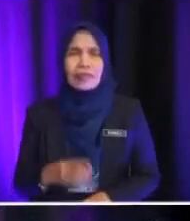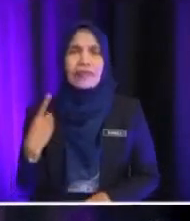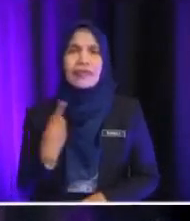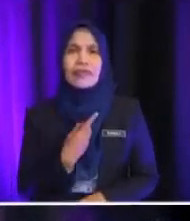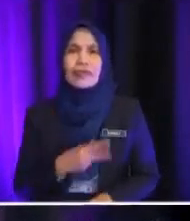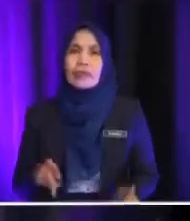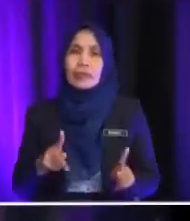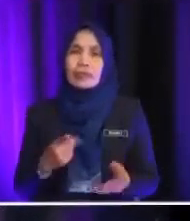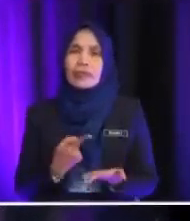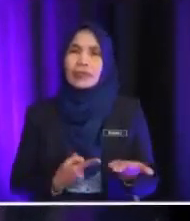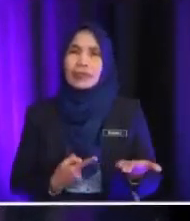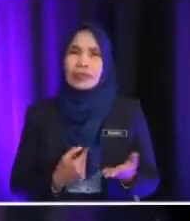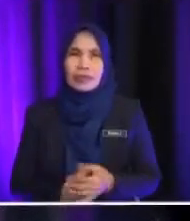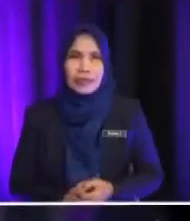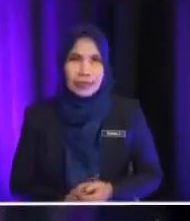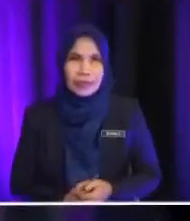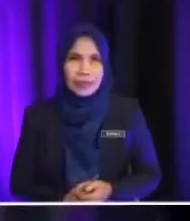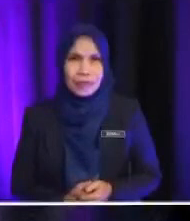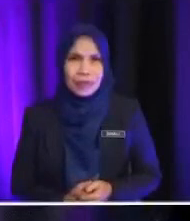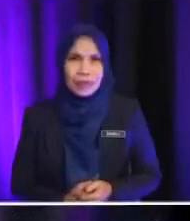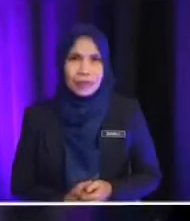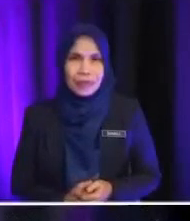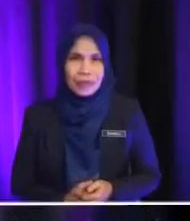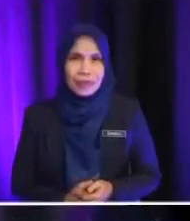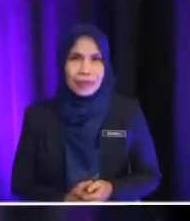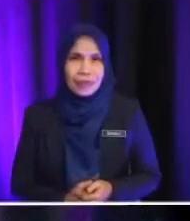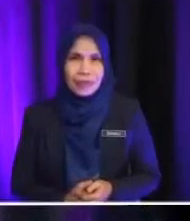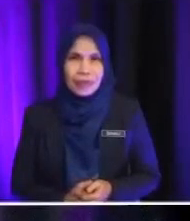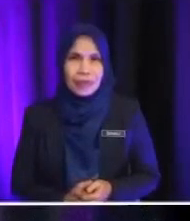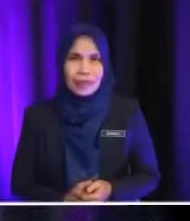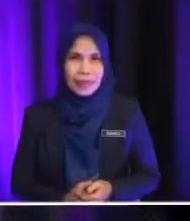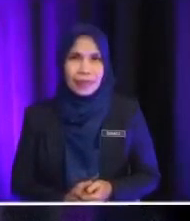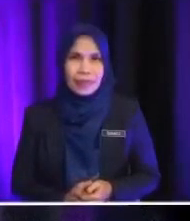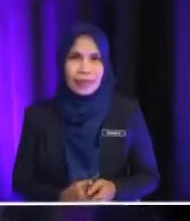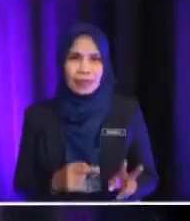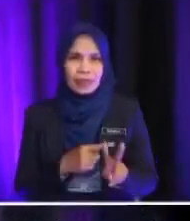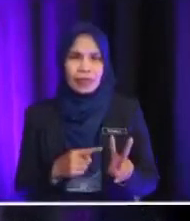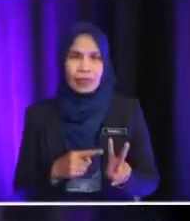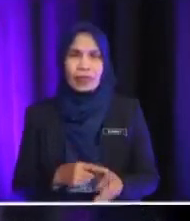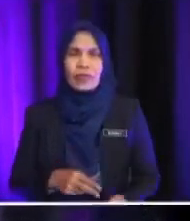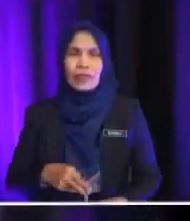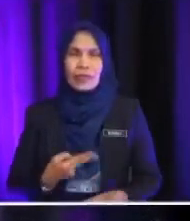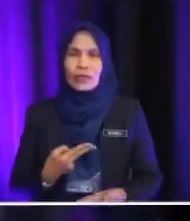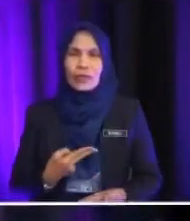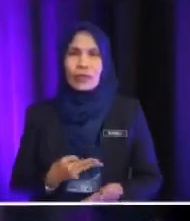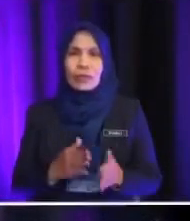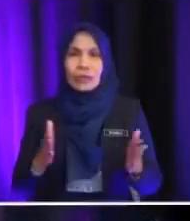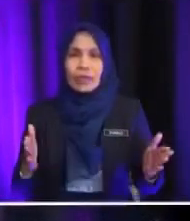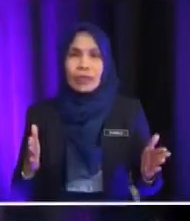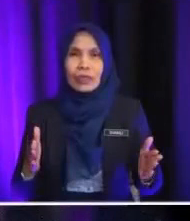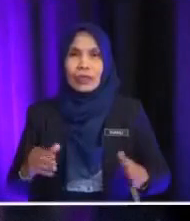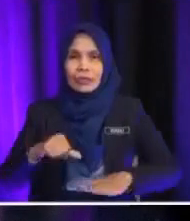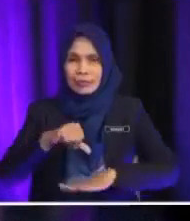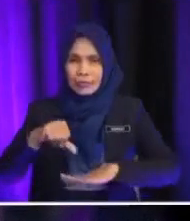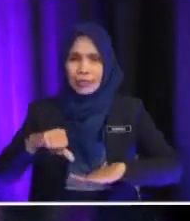seterusnya kita akan perlukan dua sudu besar sos lada hitam. Ria boleh tolong cikgu? Okey, ni